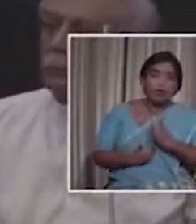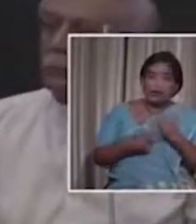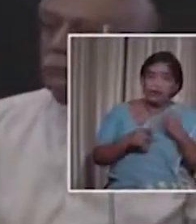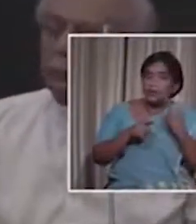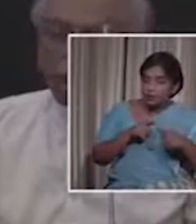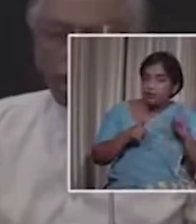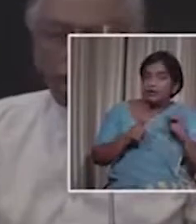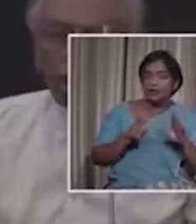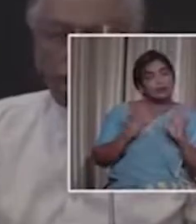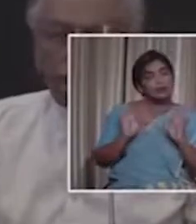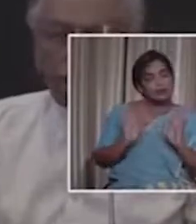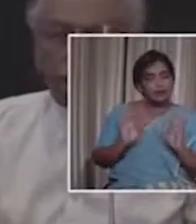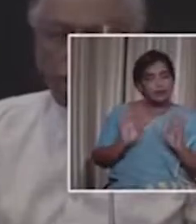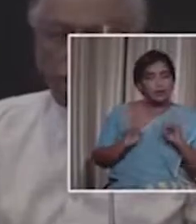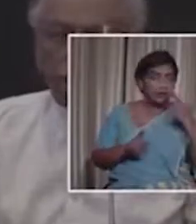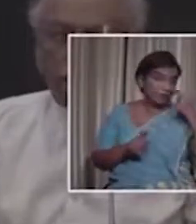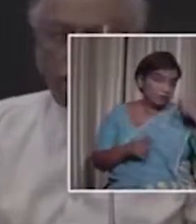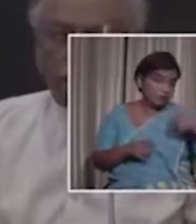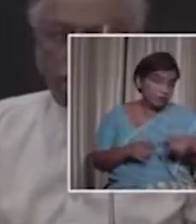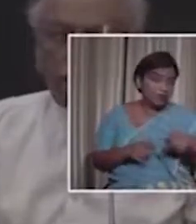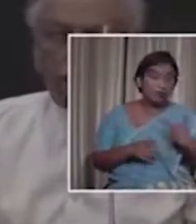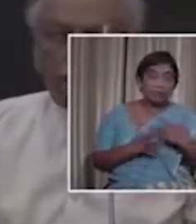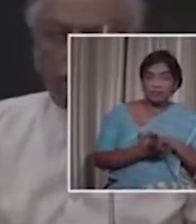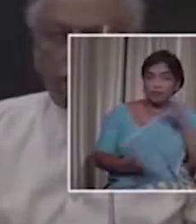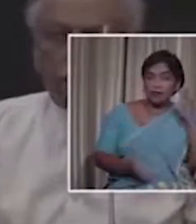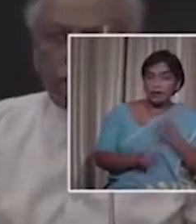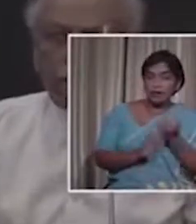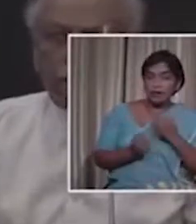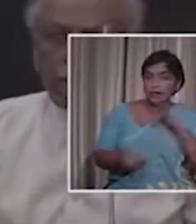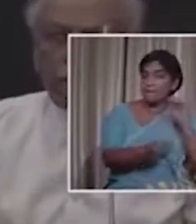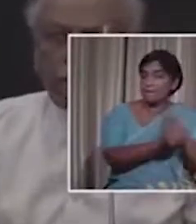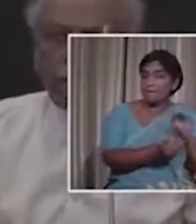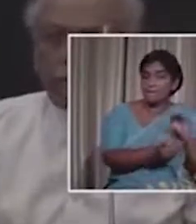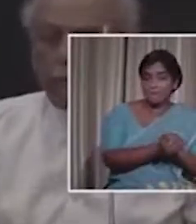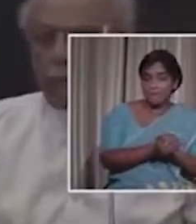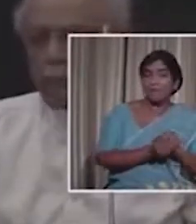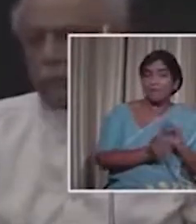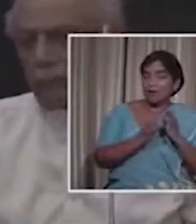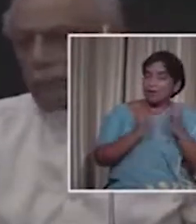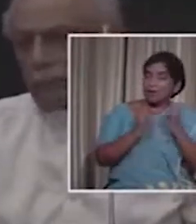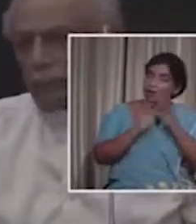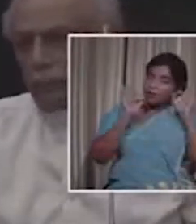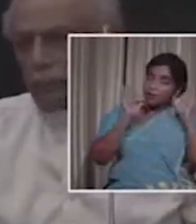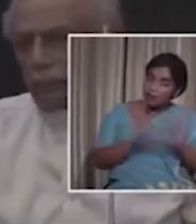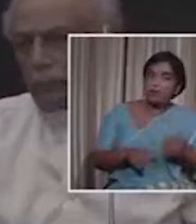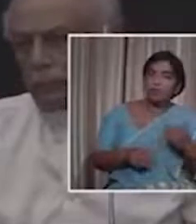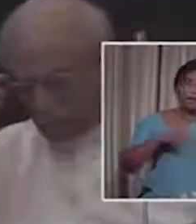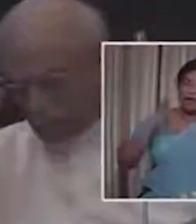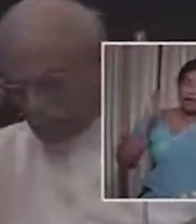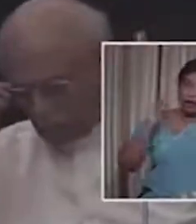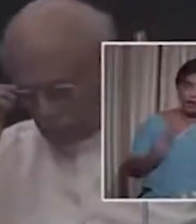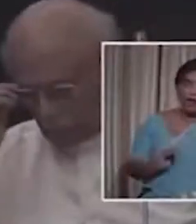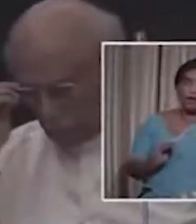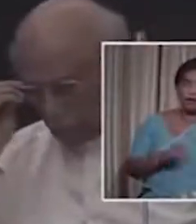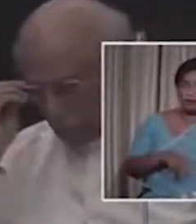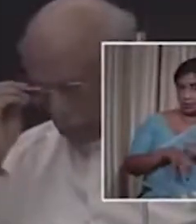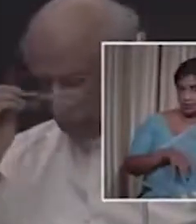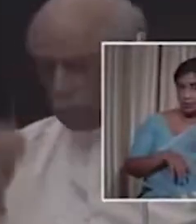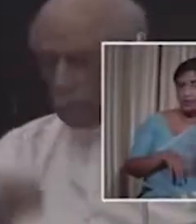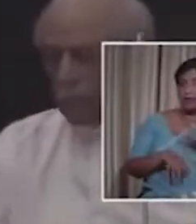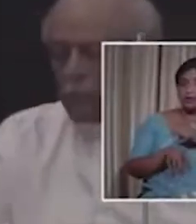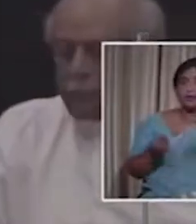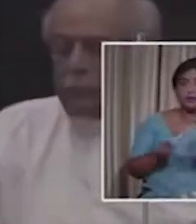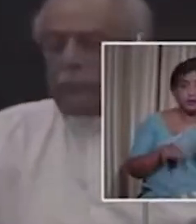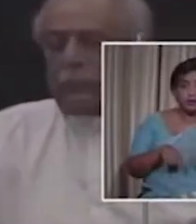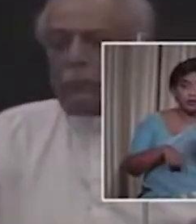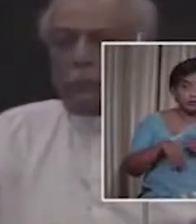வரும் விவசாயத்தை மீண்டும் கட்டியெழுப்பும் பணியை உடனடியாக தொடங்க வேண்டும் என பிரதமர் ரணில் விக்ரமசிங்கே தெரிவித்துள்ளார். ஏ நிசாமி கால